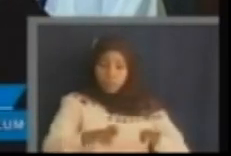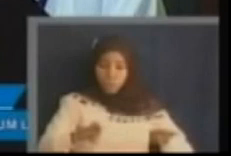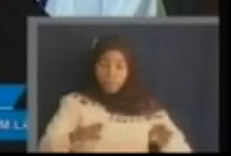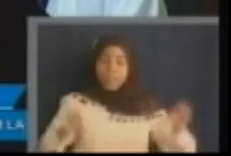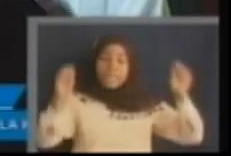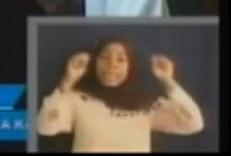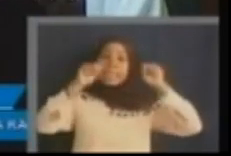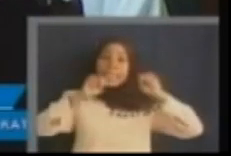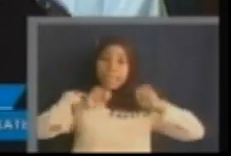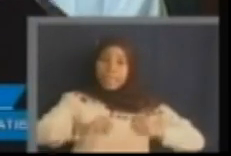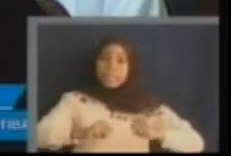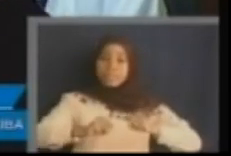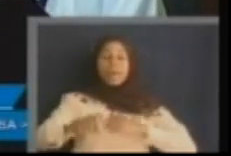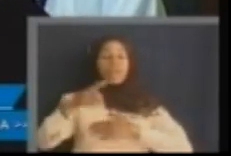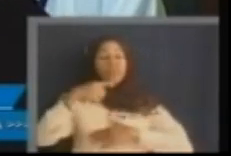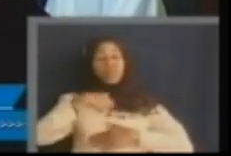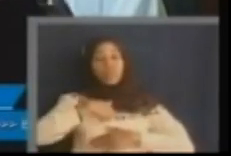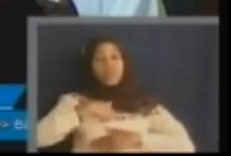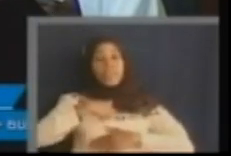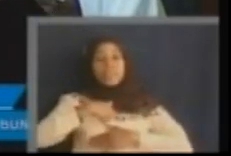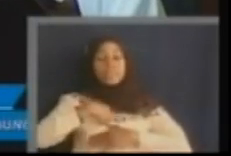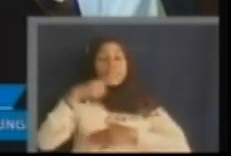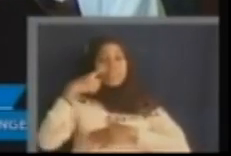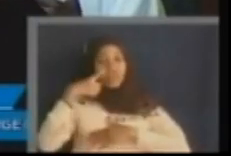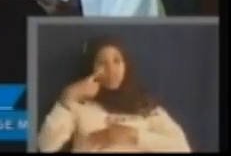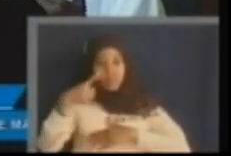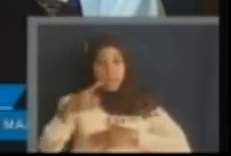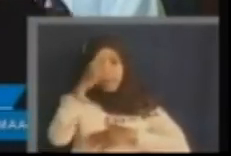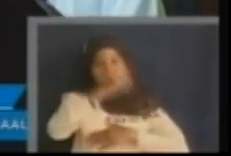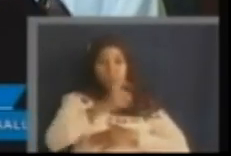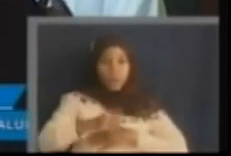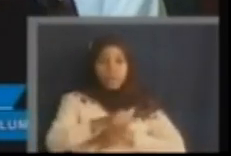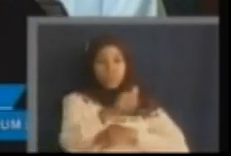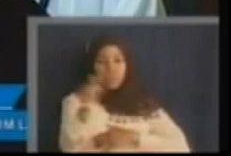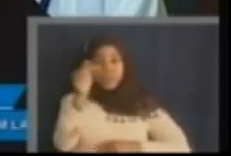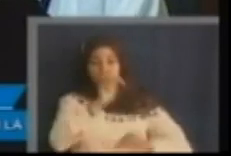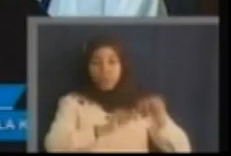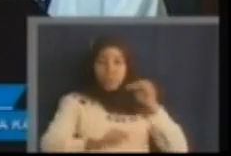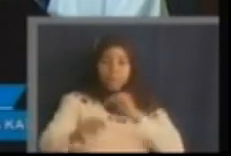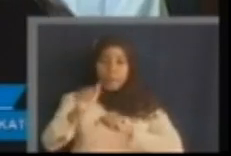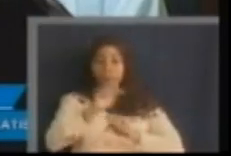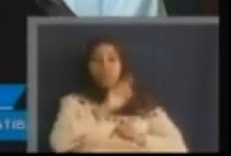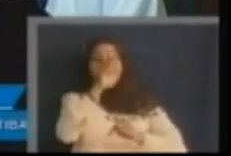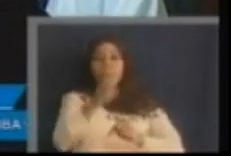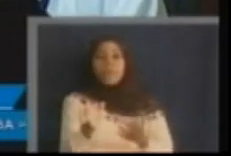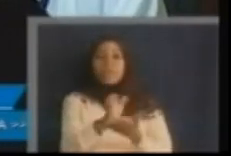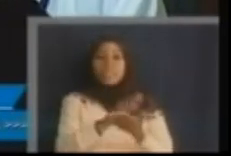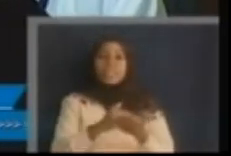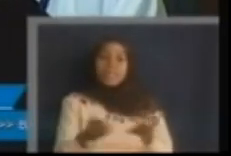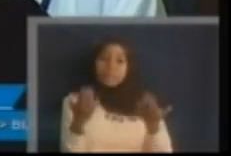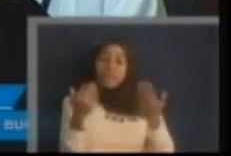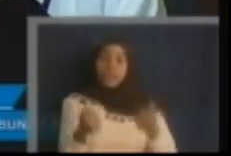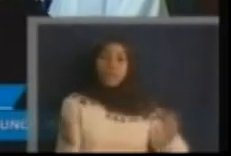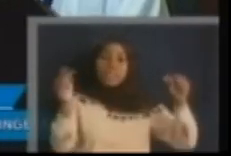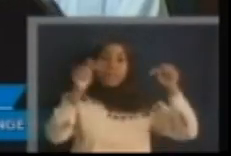lile, lakini upatikanaji wa huduma nyingine kama facility za vyoo ambavyo vinafikika kwa wajumbe ambao wana mahitaji